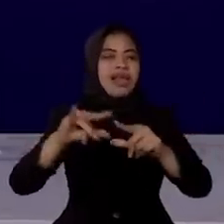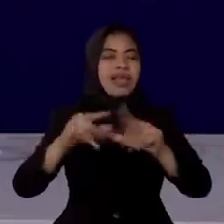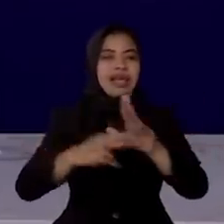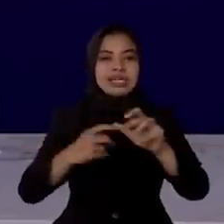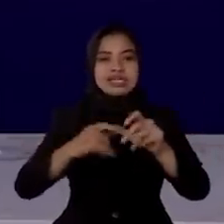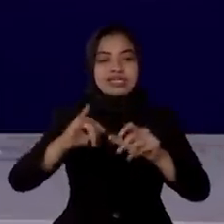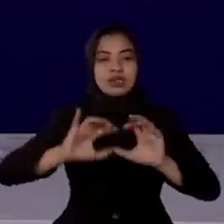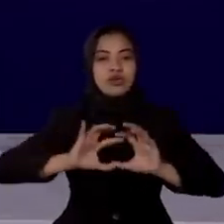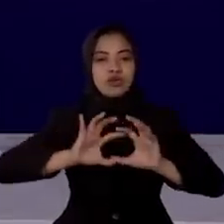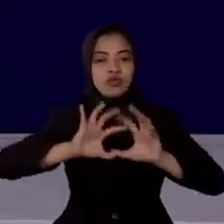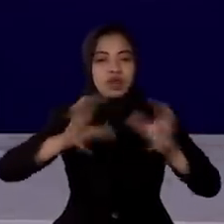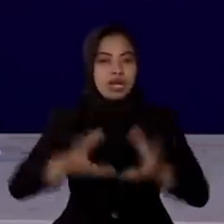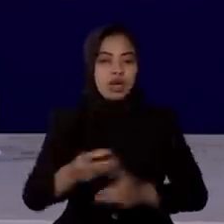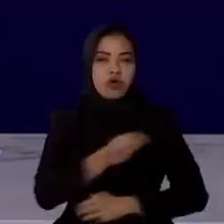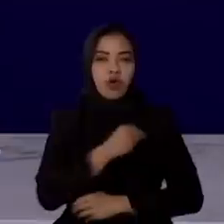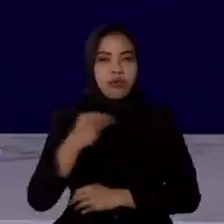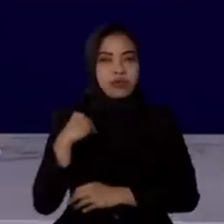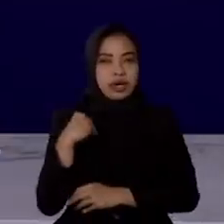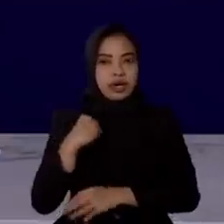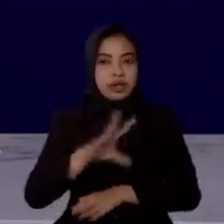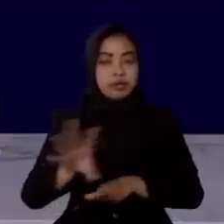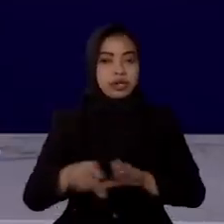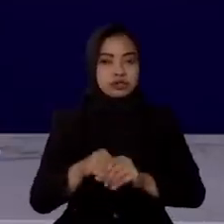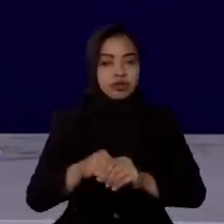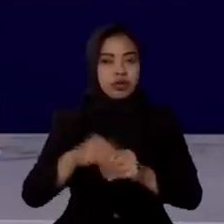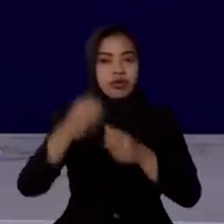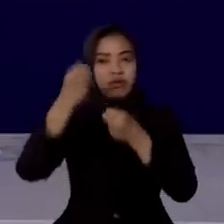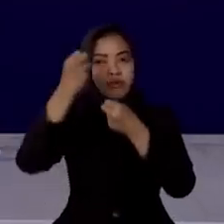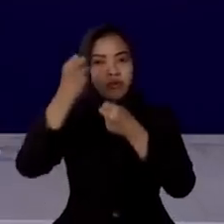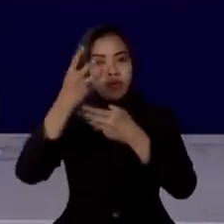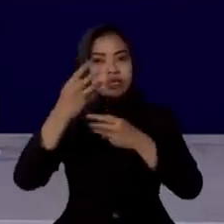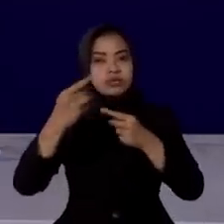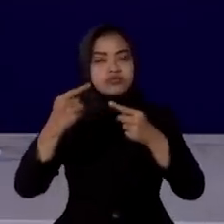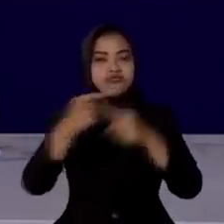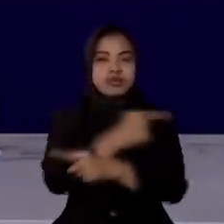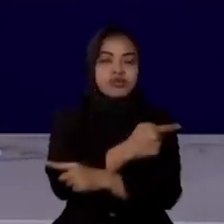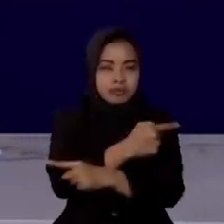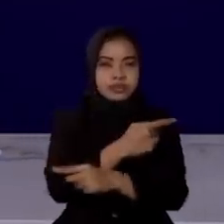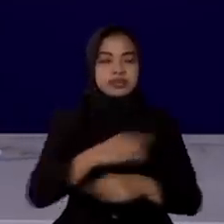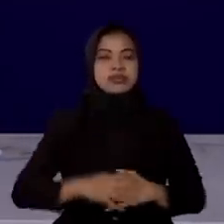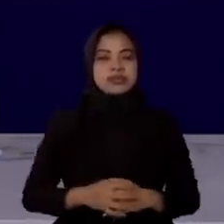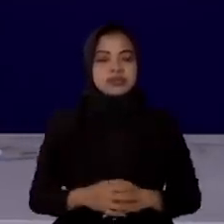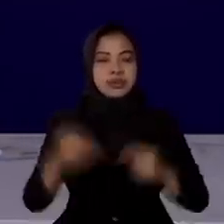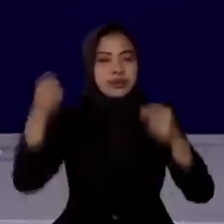Aliansi Dokter Dunia masuk dalam kategori misinformasi.